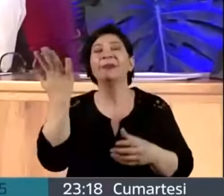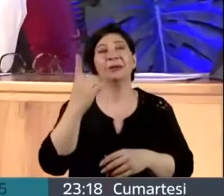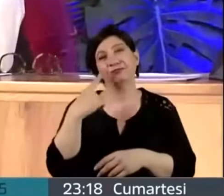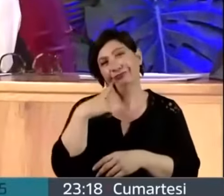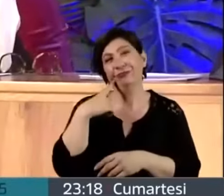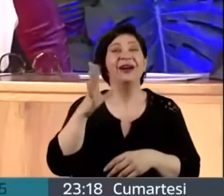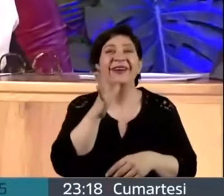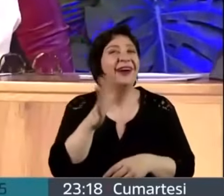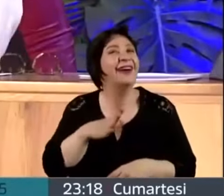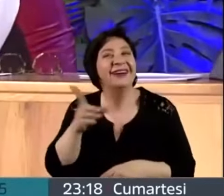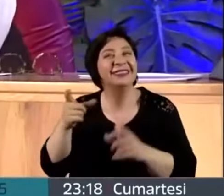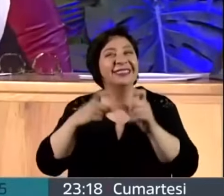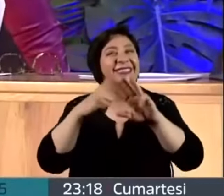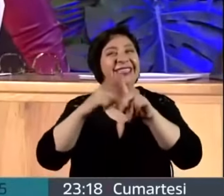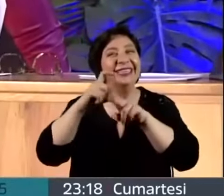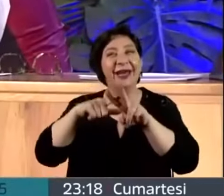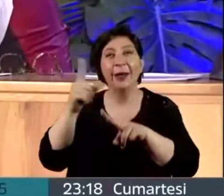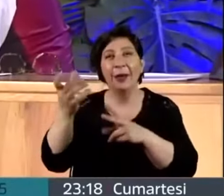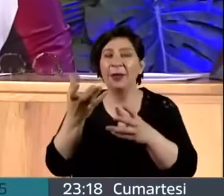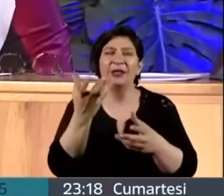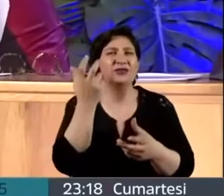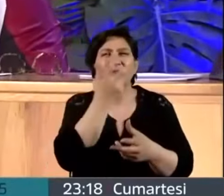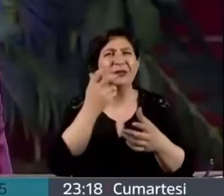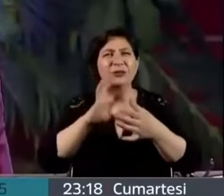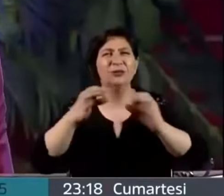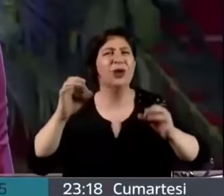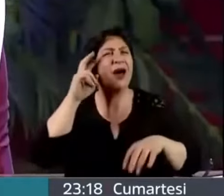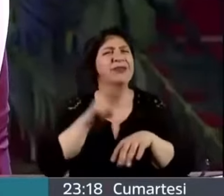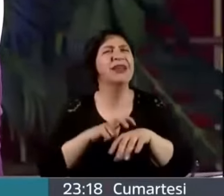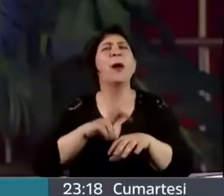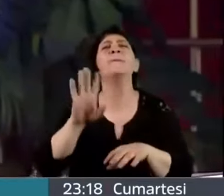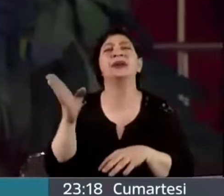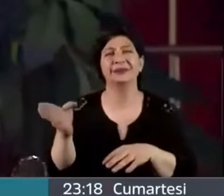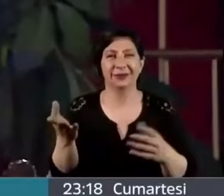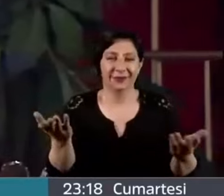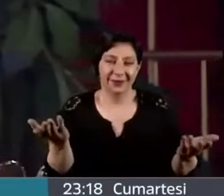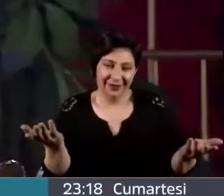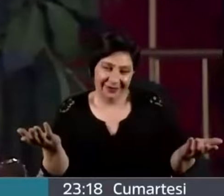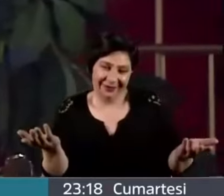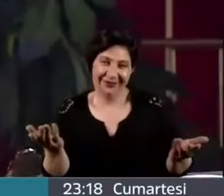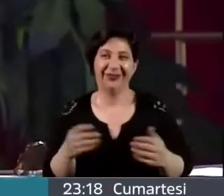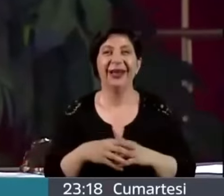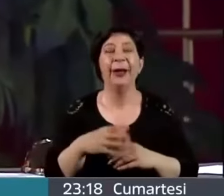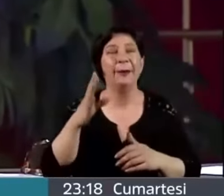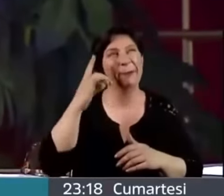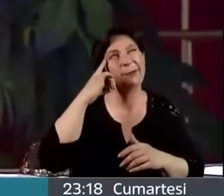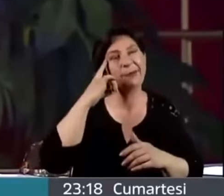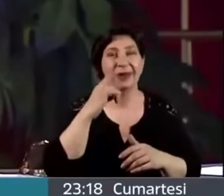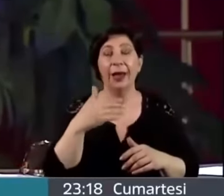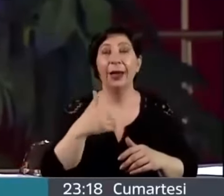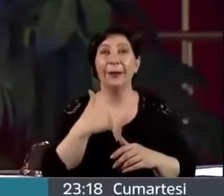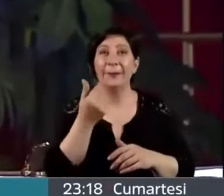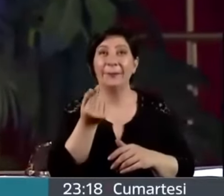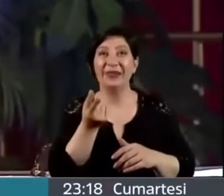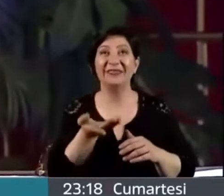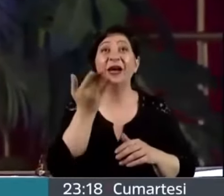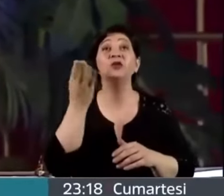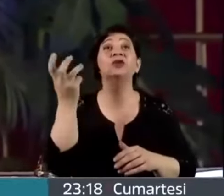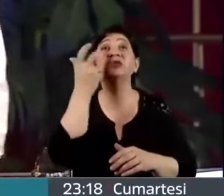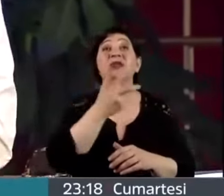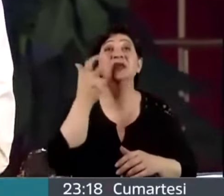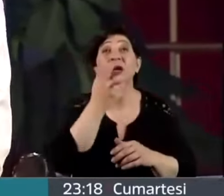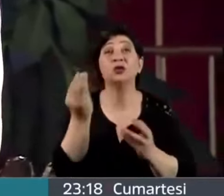Sayan'da biliyorum. Seda Sayan playback yaparken hiç şarkı sözlerini hatırlayamaz. Diye bir şey yapar. O ama ben de biraz fazla ama çok